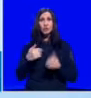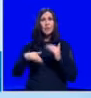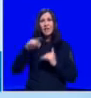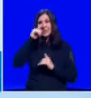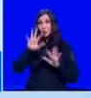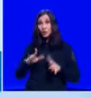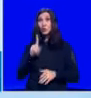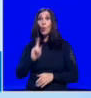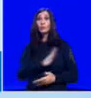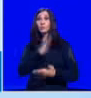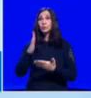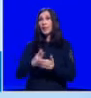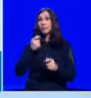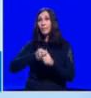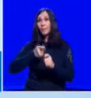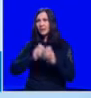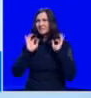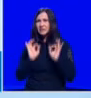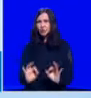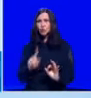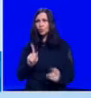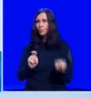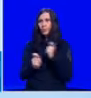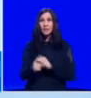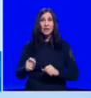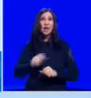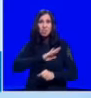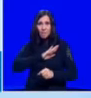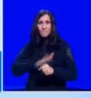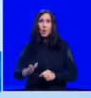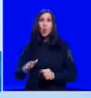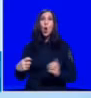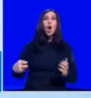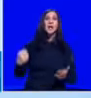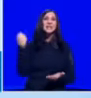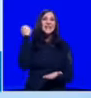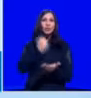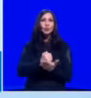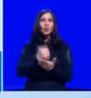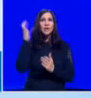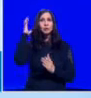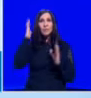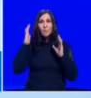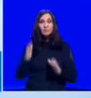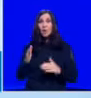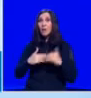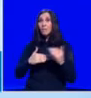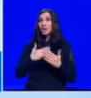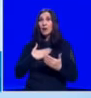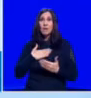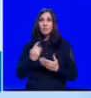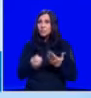най-важното нещо, което е с последните поправки, всъщност, които промениха изцяло статута на служебното правителство, на практика има нова